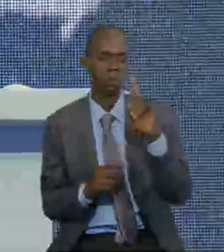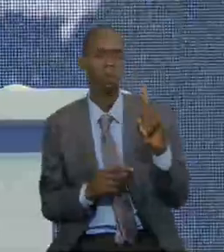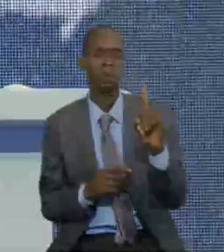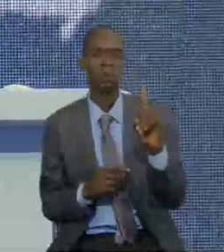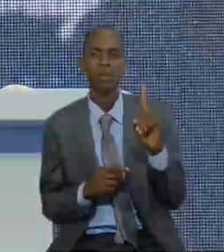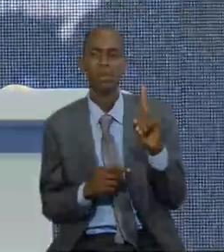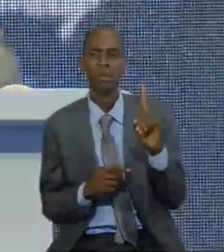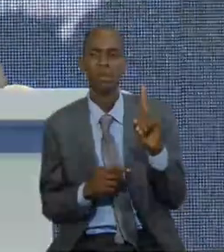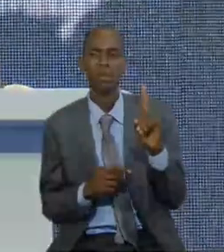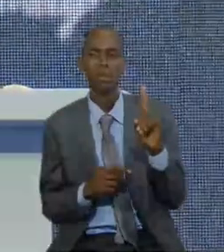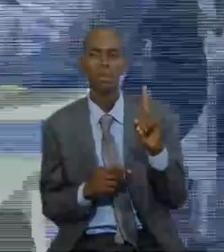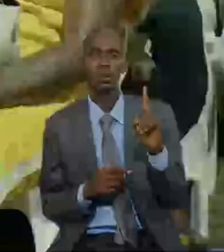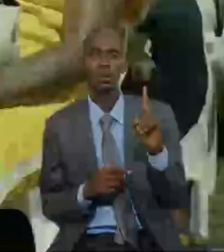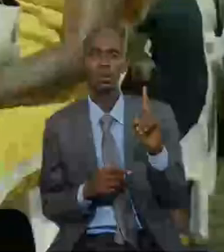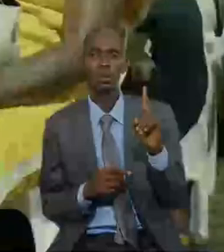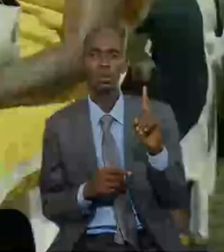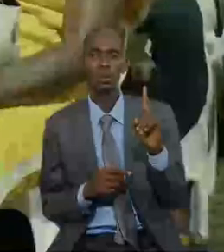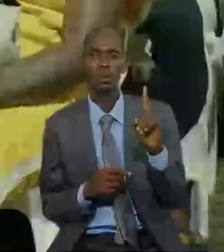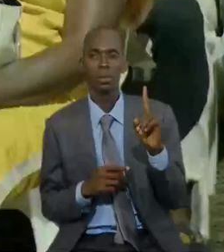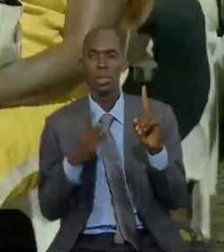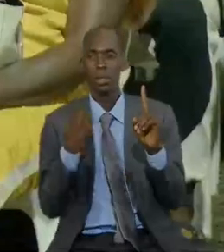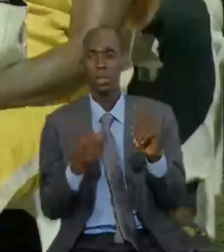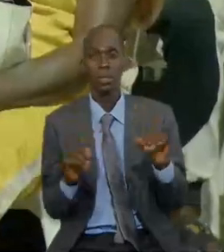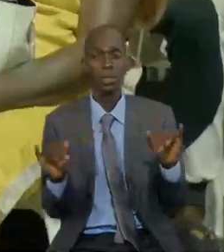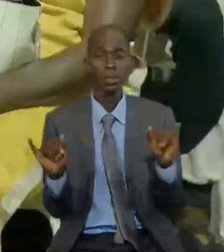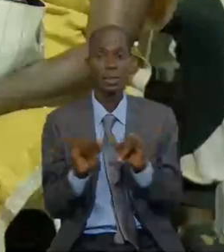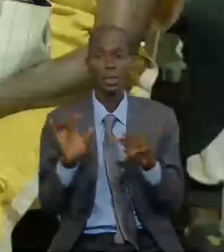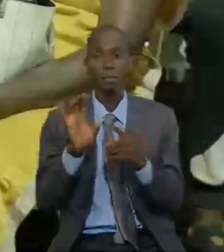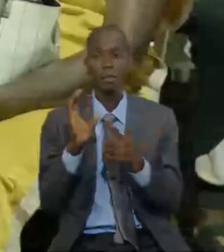lui qui des donne en a fait que